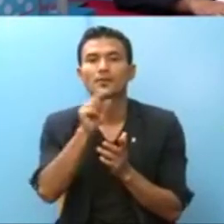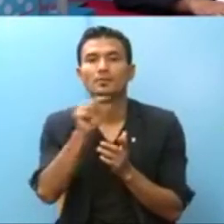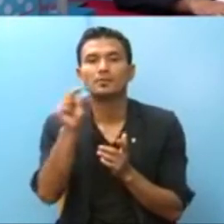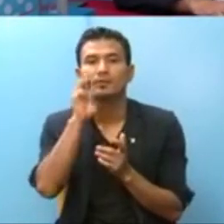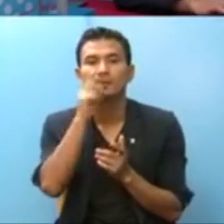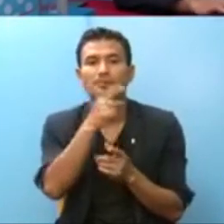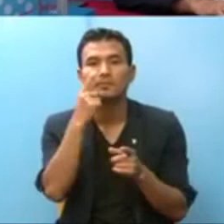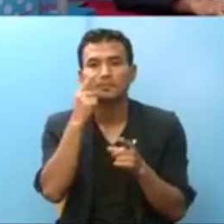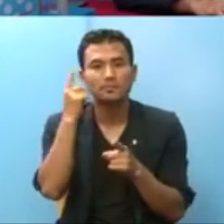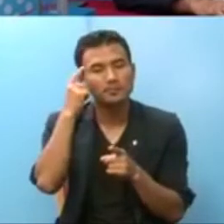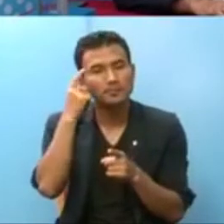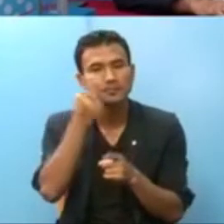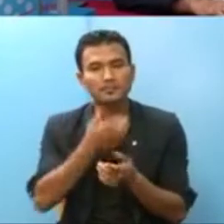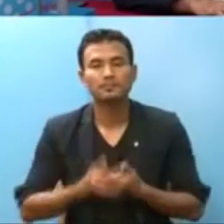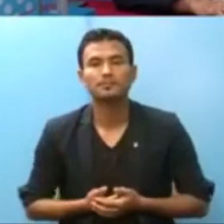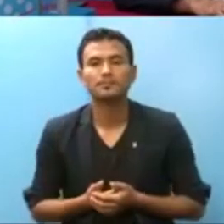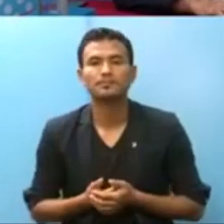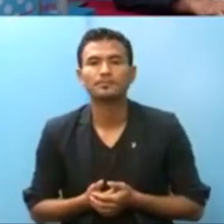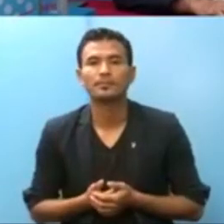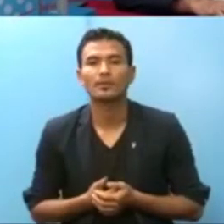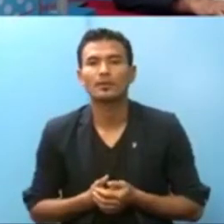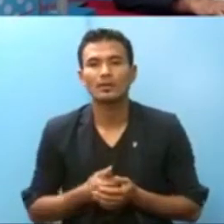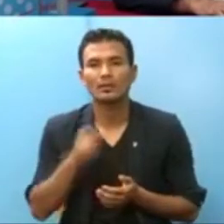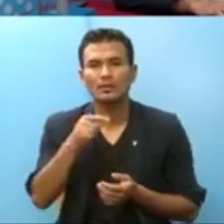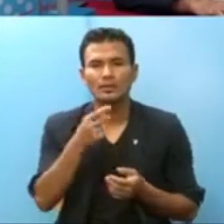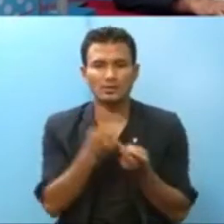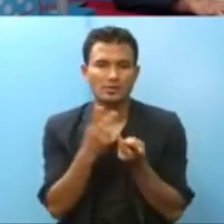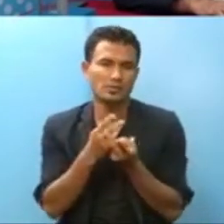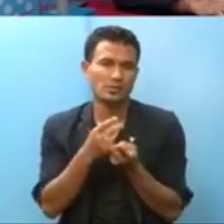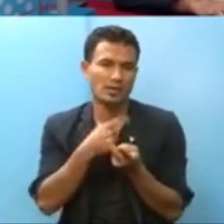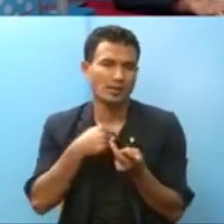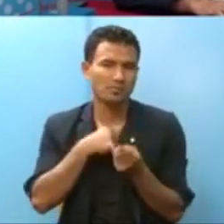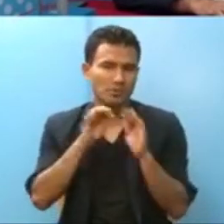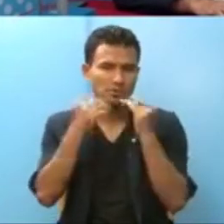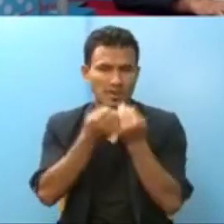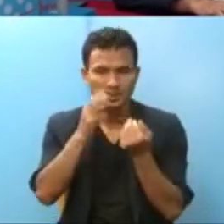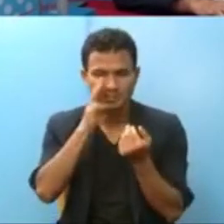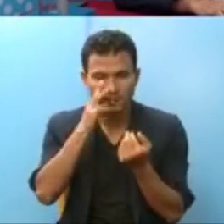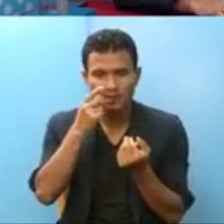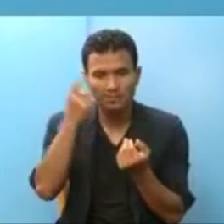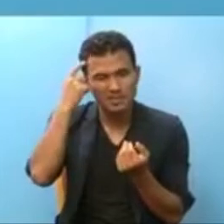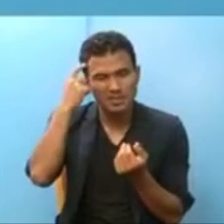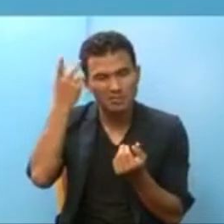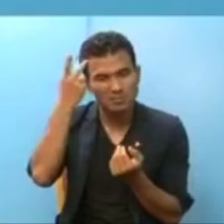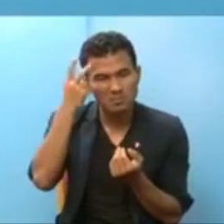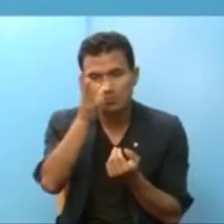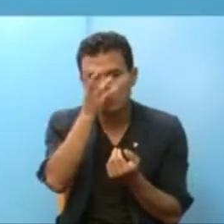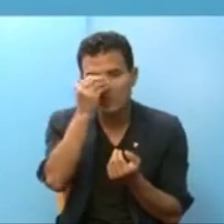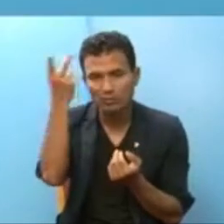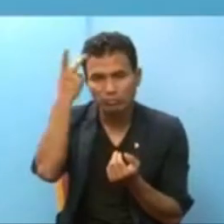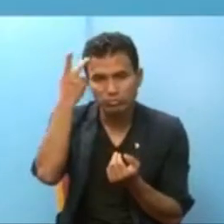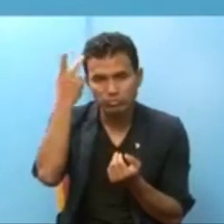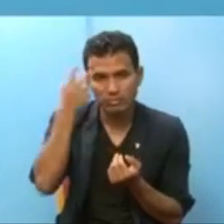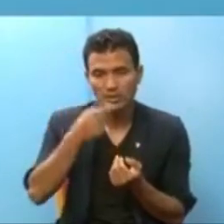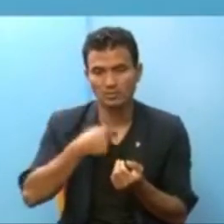चाहिं मानम को केदा अँस्टिग्मा को ड़् पुबिक